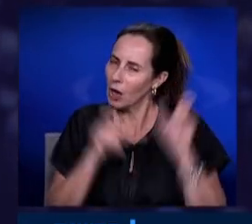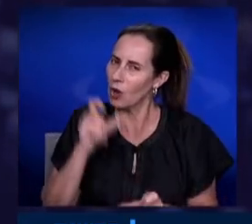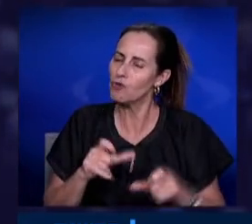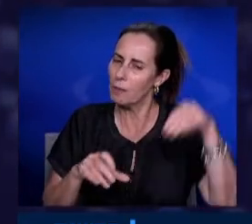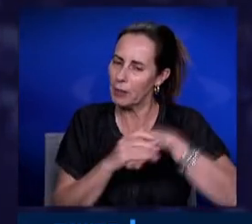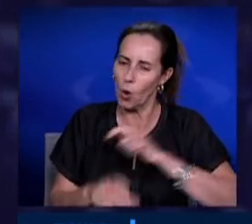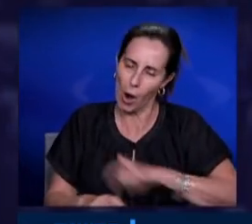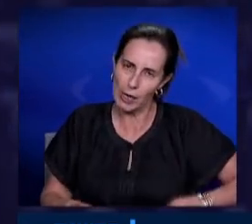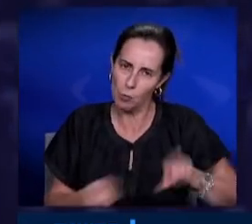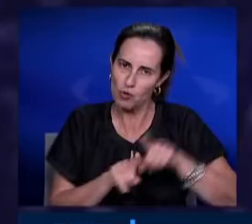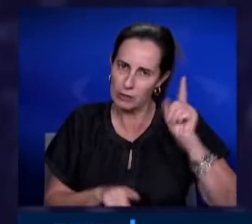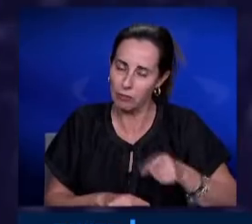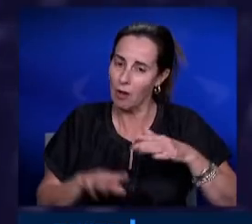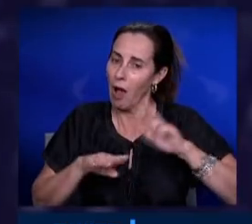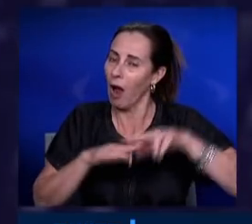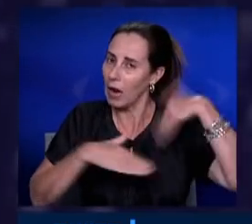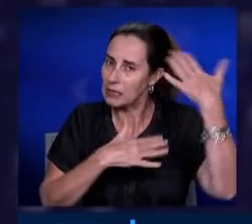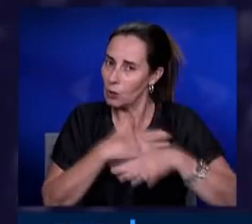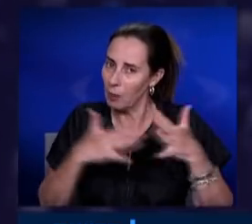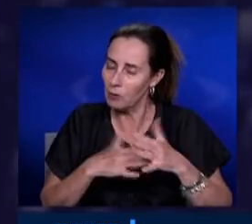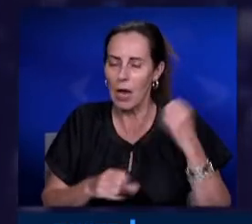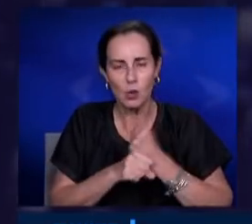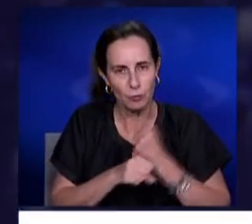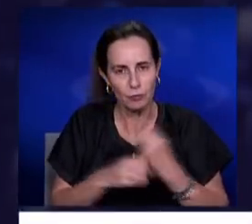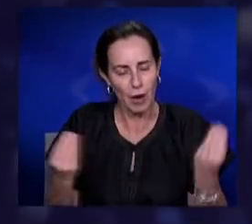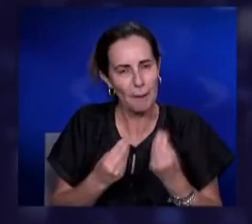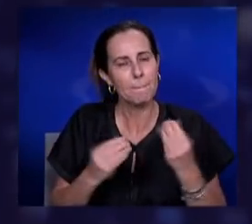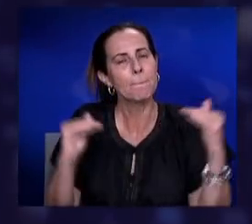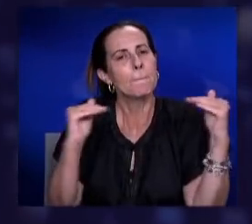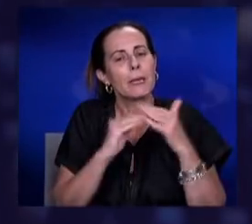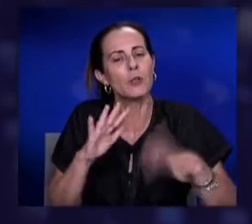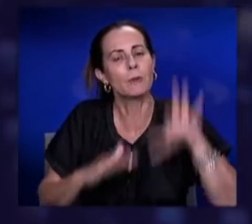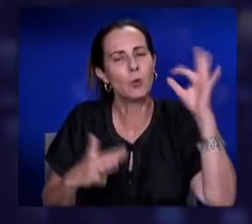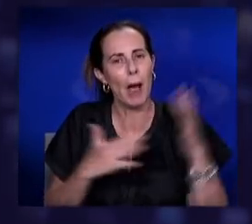בעירייה כמקובל. לאחר סיום הבירור יינקטו פעולות בהתאם לממצאי הבדיקה.